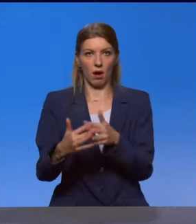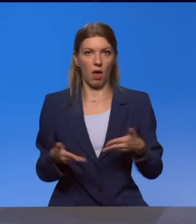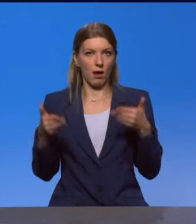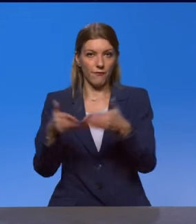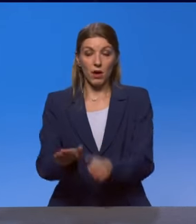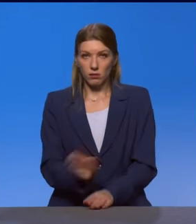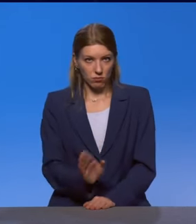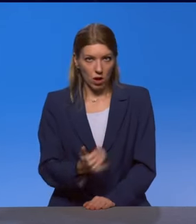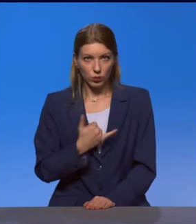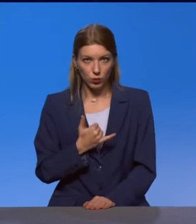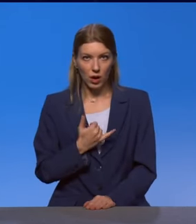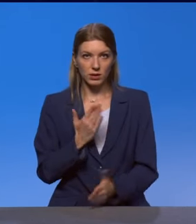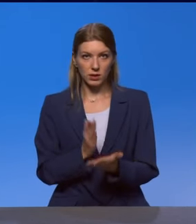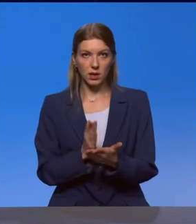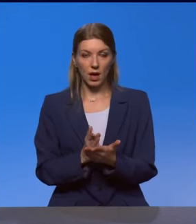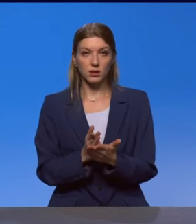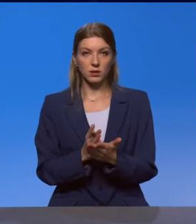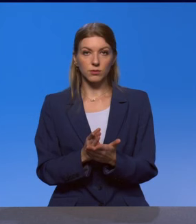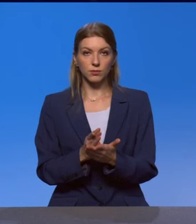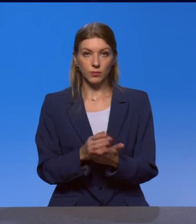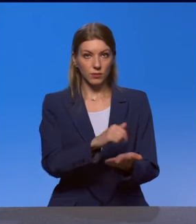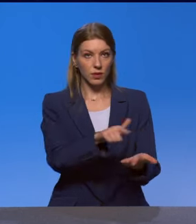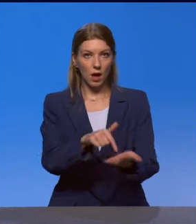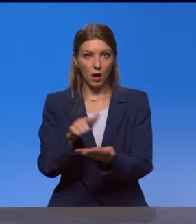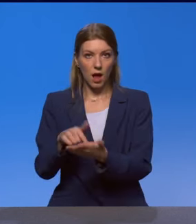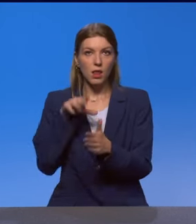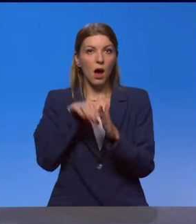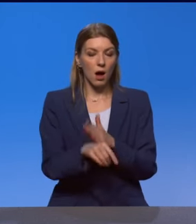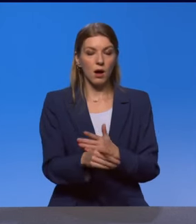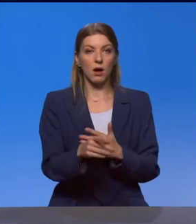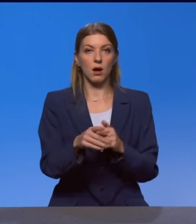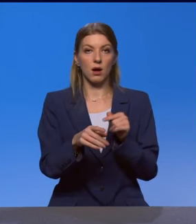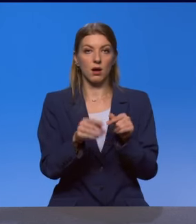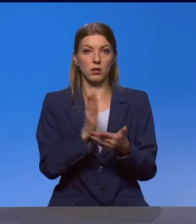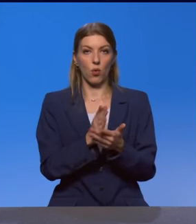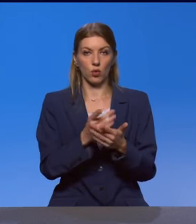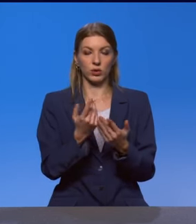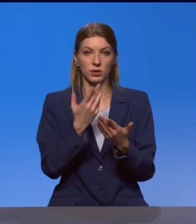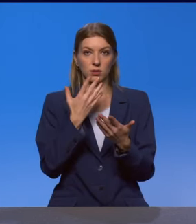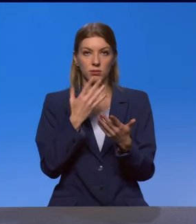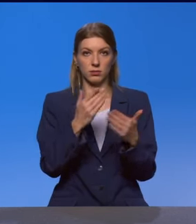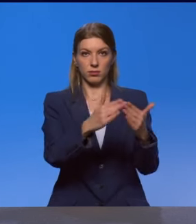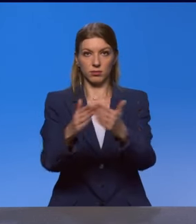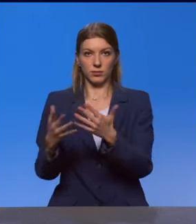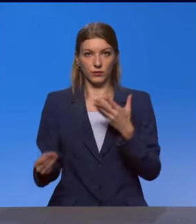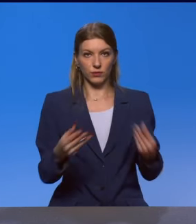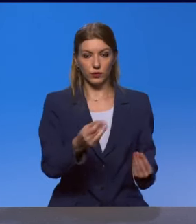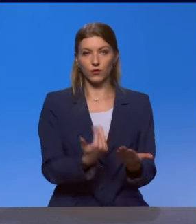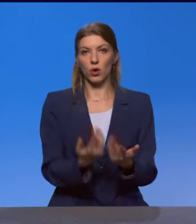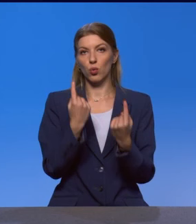городов, даже областных центров, во многом состоит из индивидуального жилья. В таких крупнейших городах, как Краснодар,